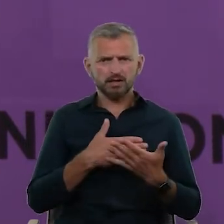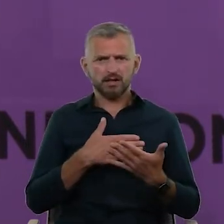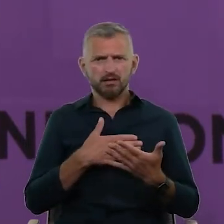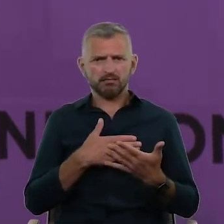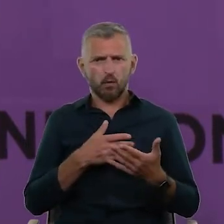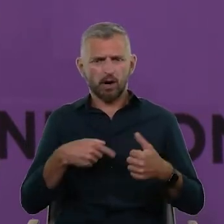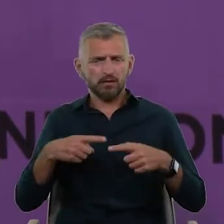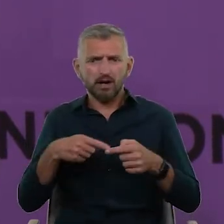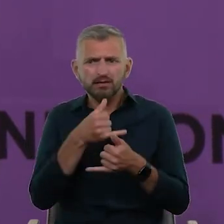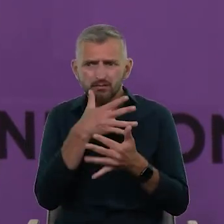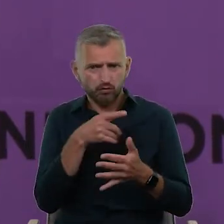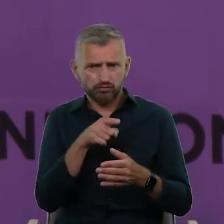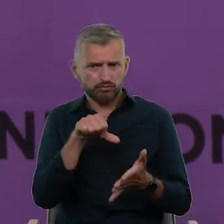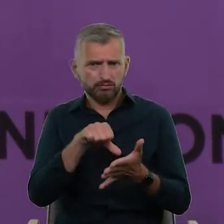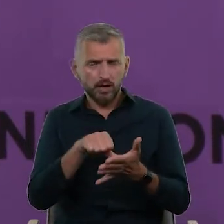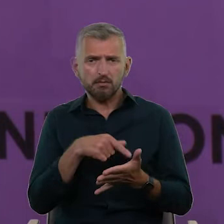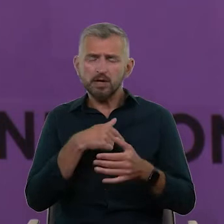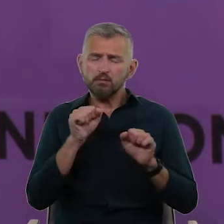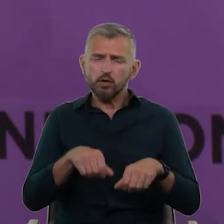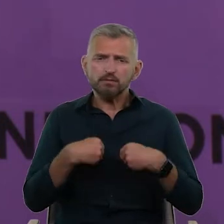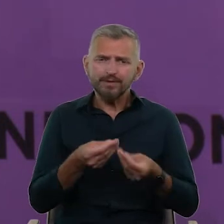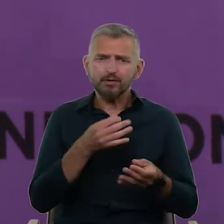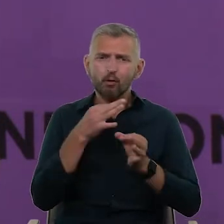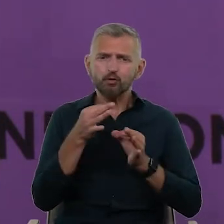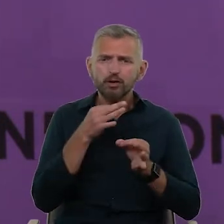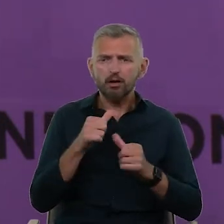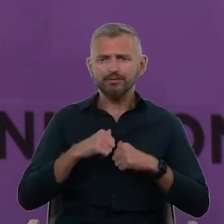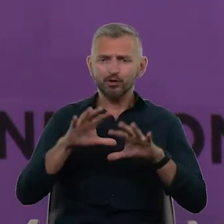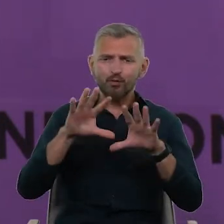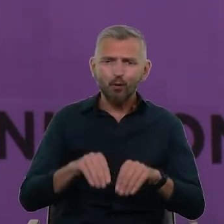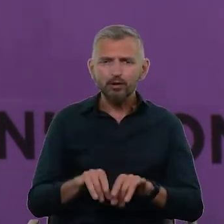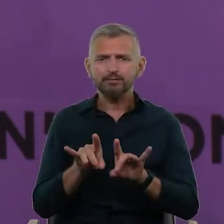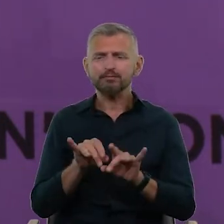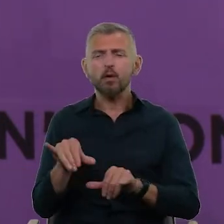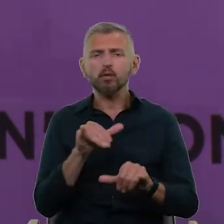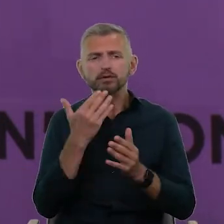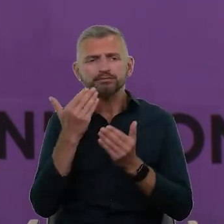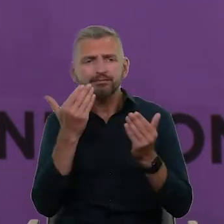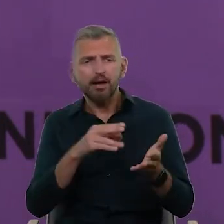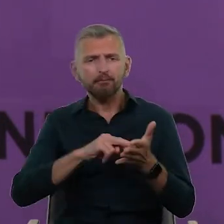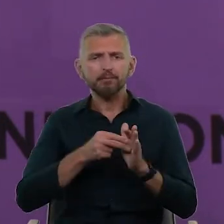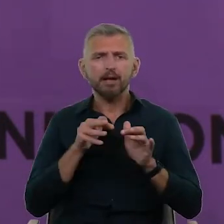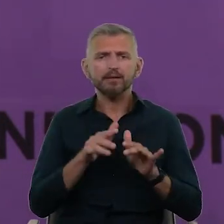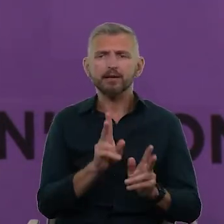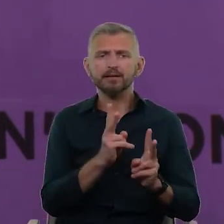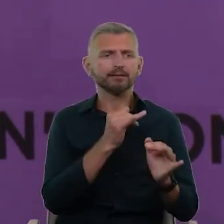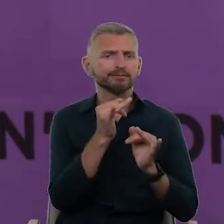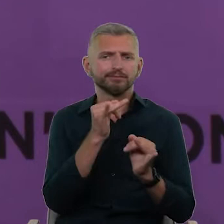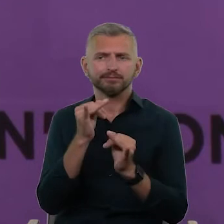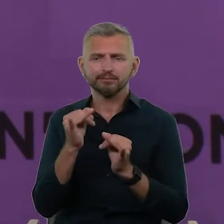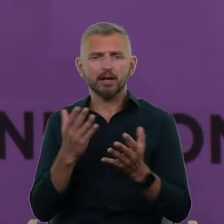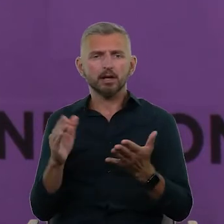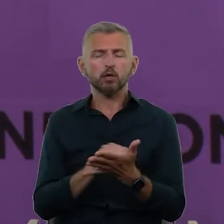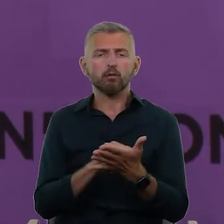щось обіцяти. Ми можемо дати консультацію, заспокоїти, розказати, до кого треба звертатися, план дій, з ким спілкну, що потрібно,